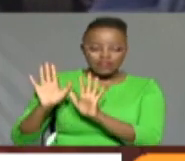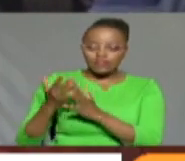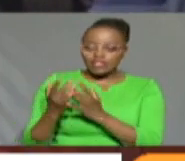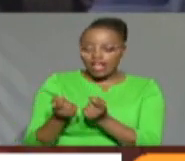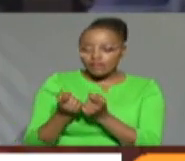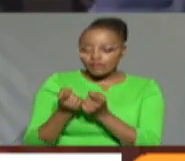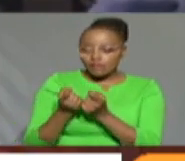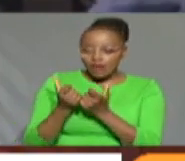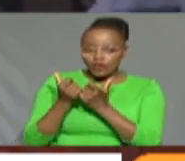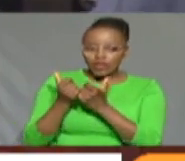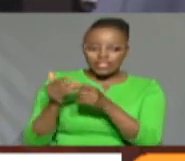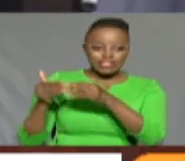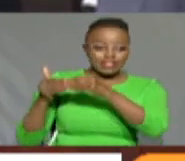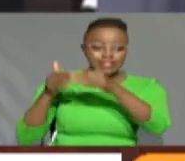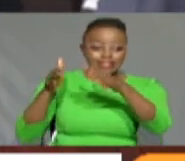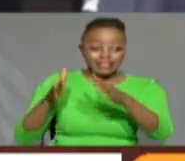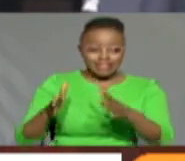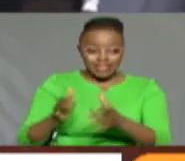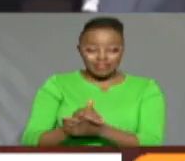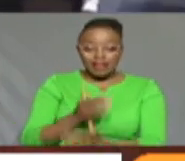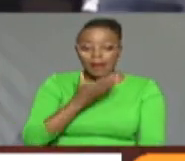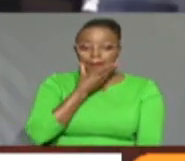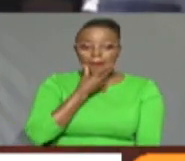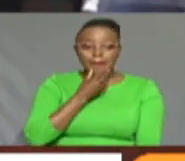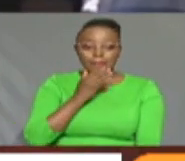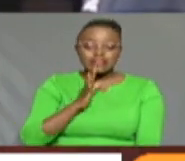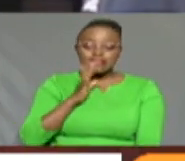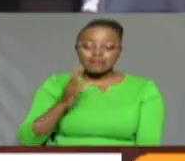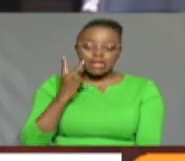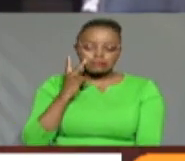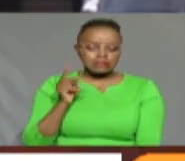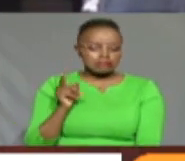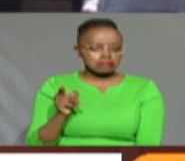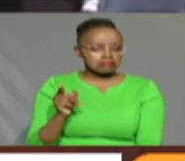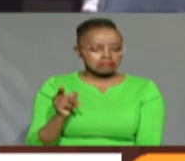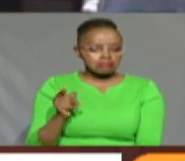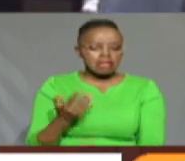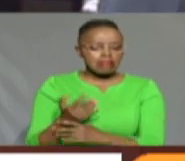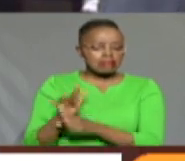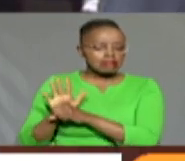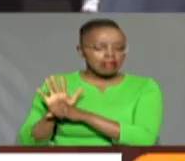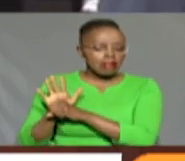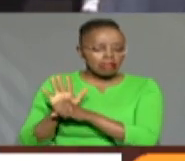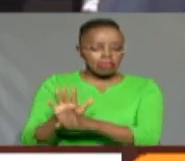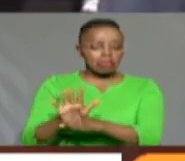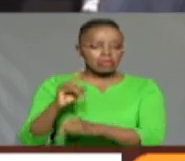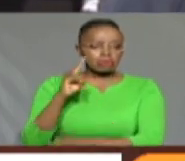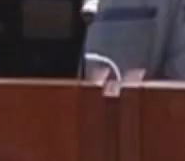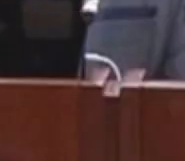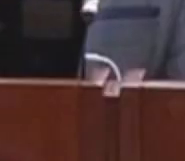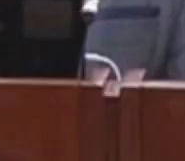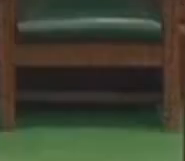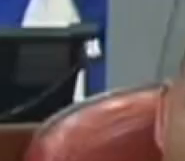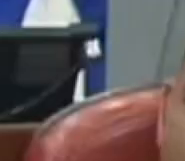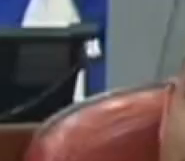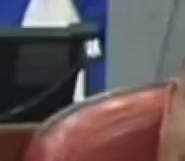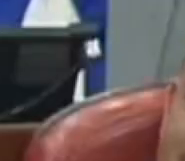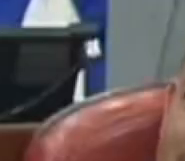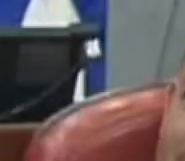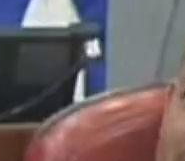wachache. Bwana Spika, hii naona ni ubaguzi katika bunge.